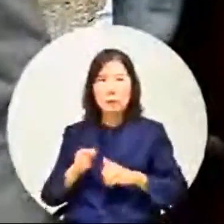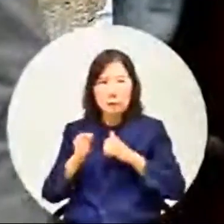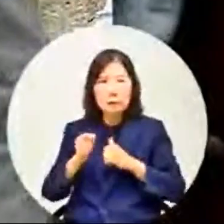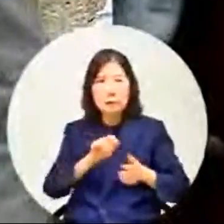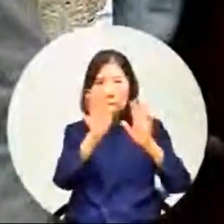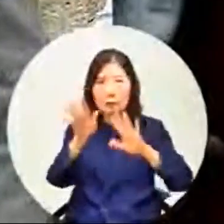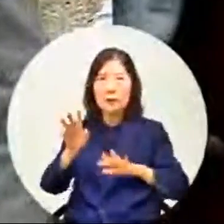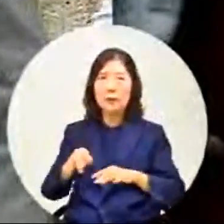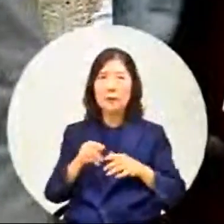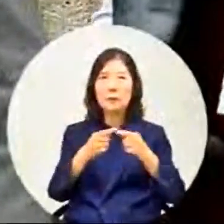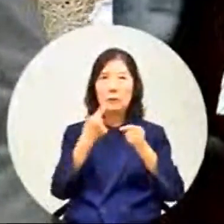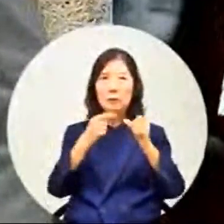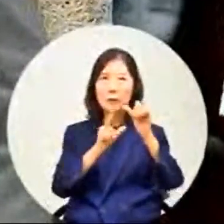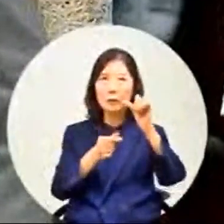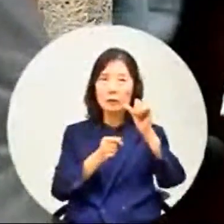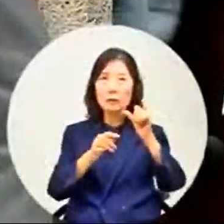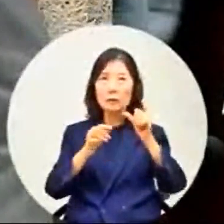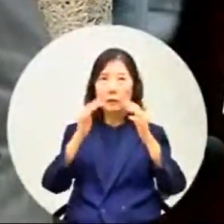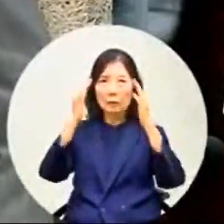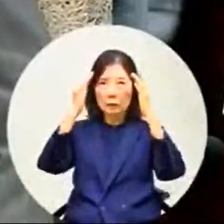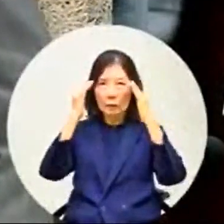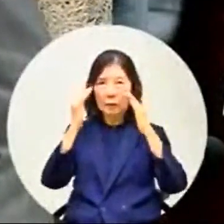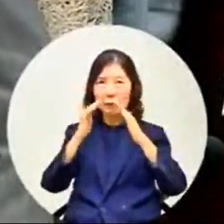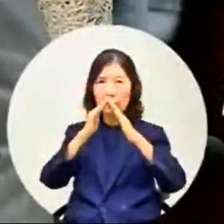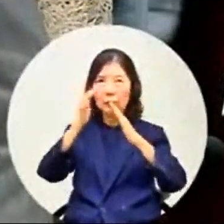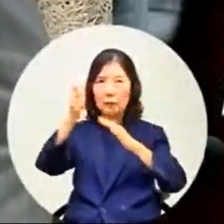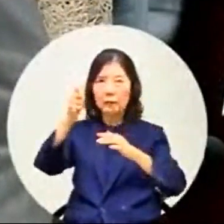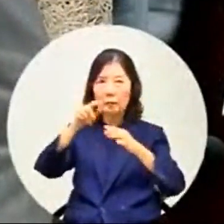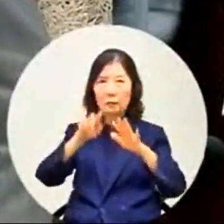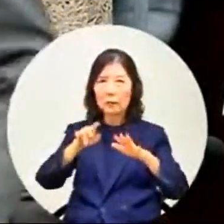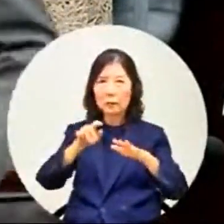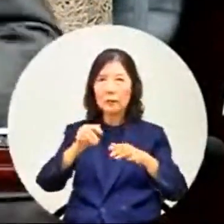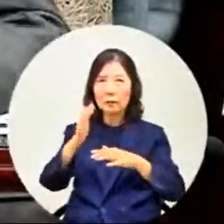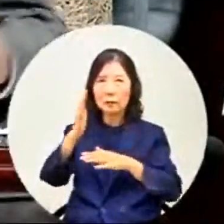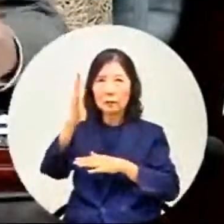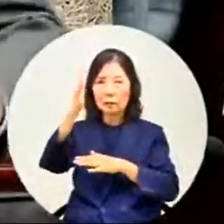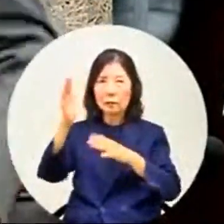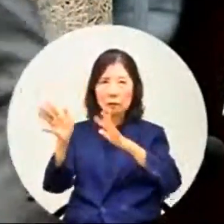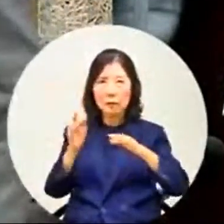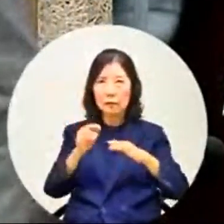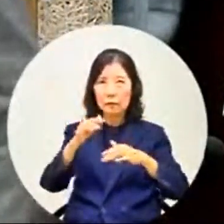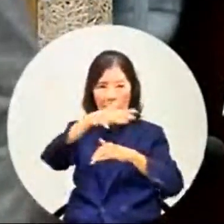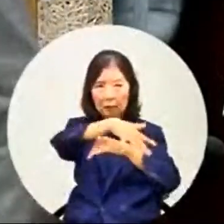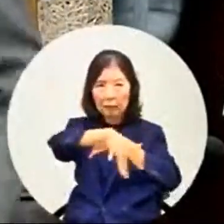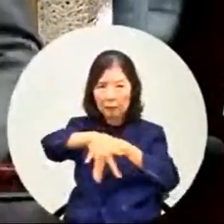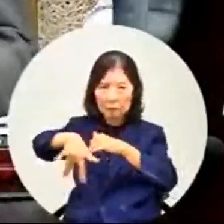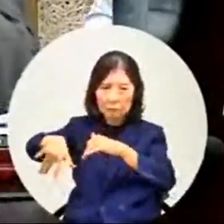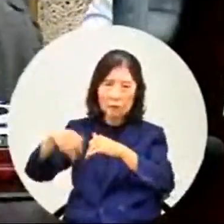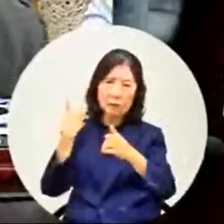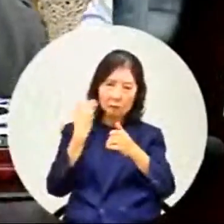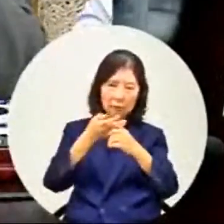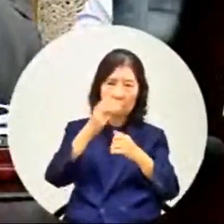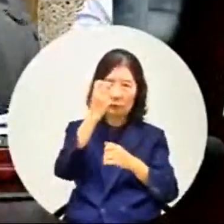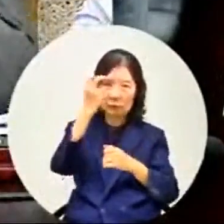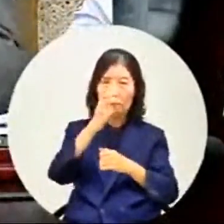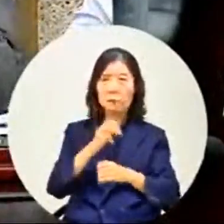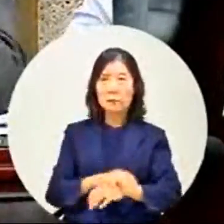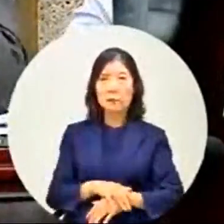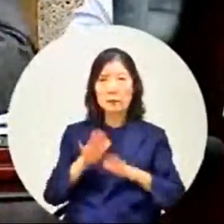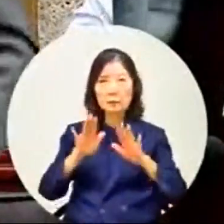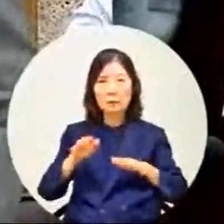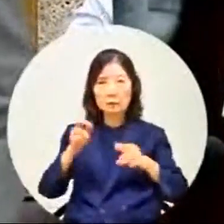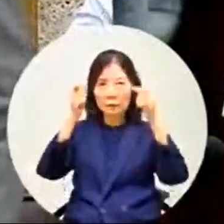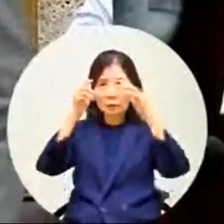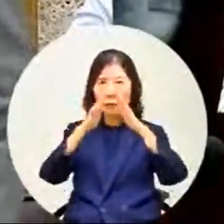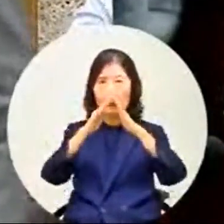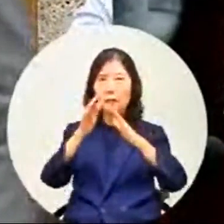年五月二号，那我们韩市长也认为说，哎，这个东西要政风体系哦，那我们就委由政风体系来调查。那目前高雄市